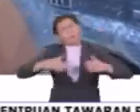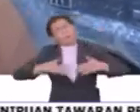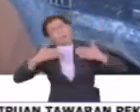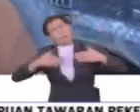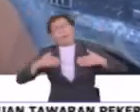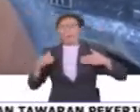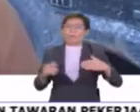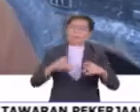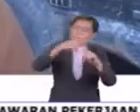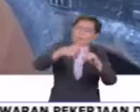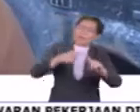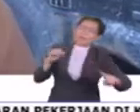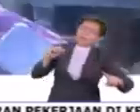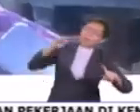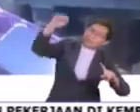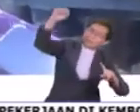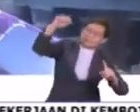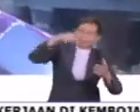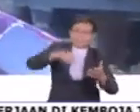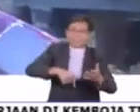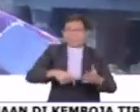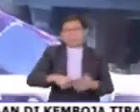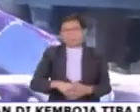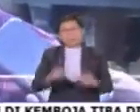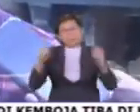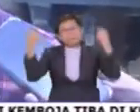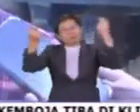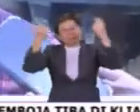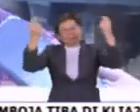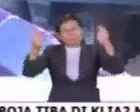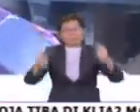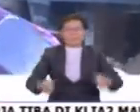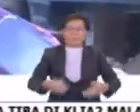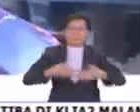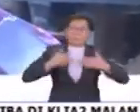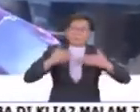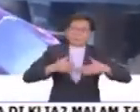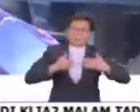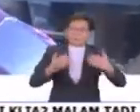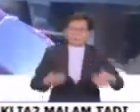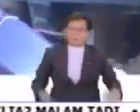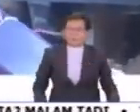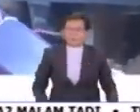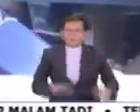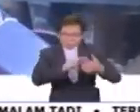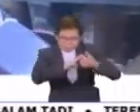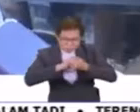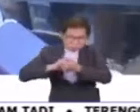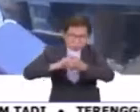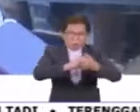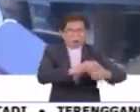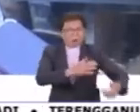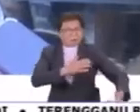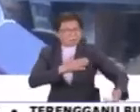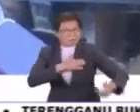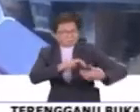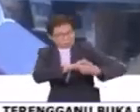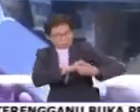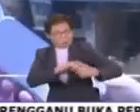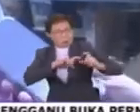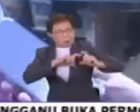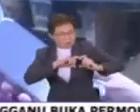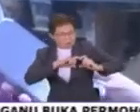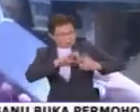memeriahkan sambutan Bulan Kebangsaan ini. Saya bergembira jugalah bersama rakyat bersetupadu hati dan